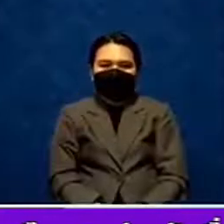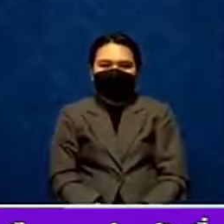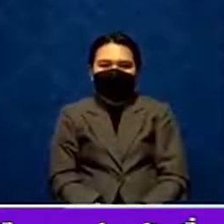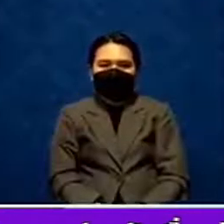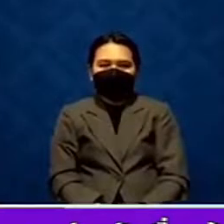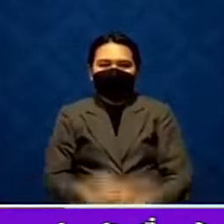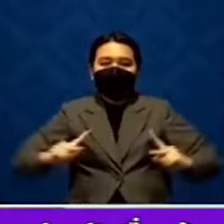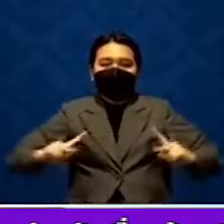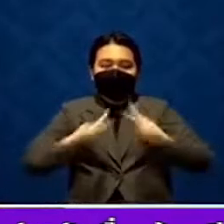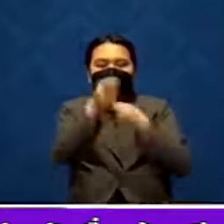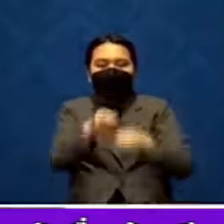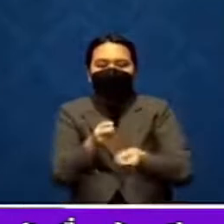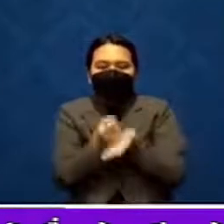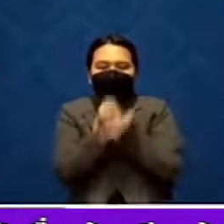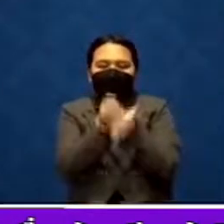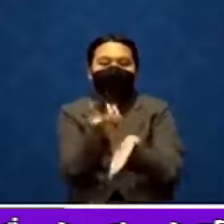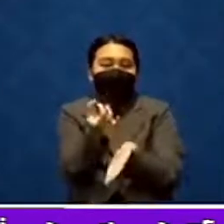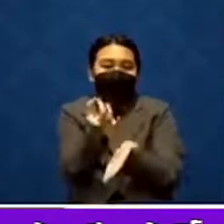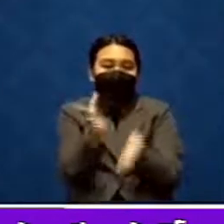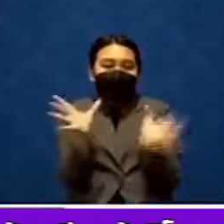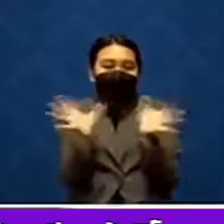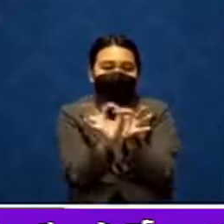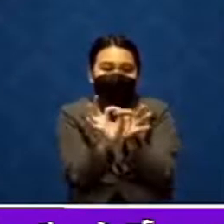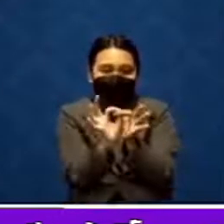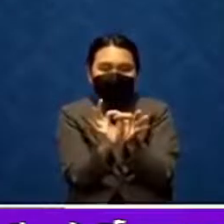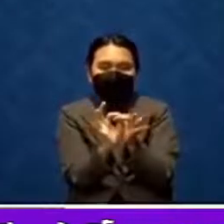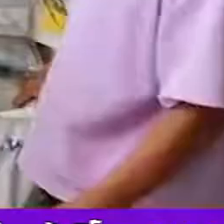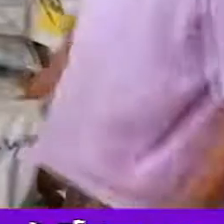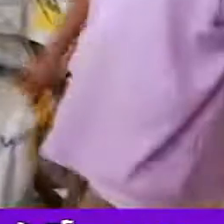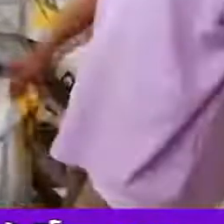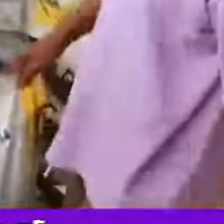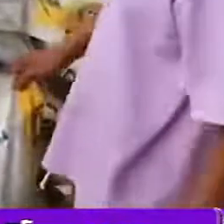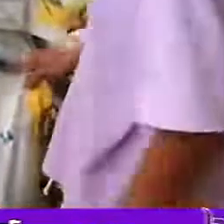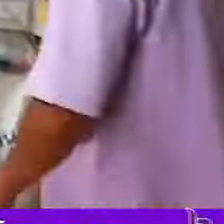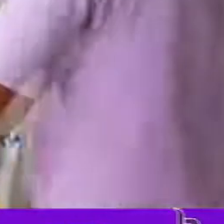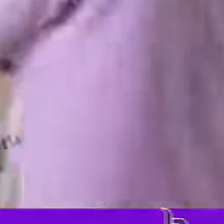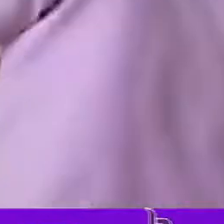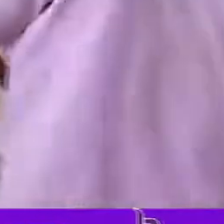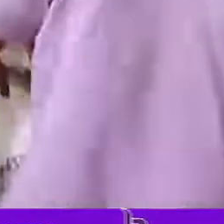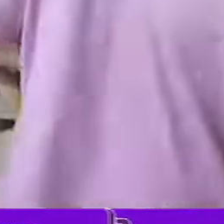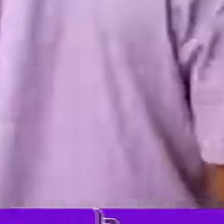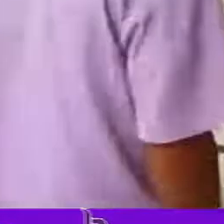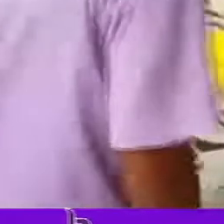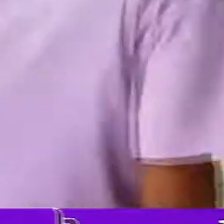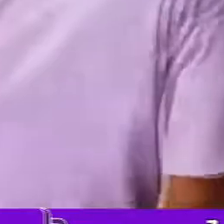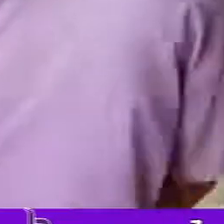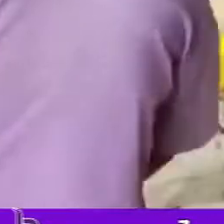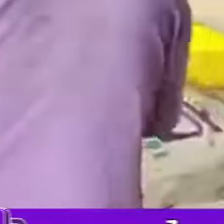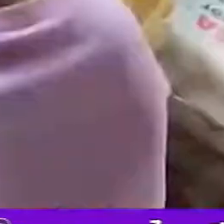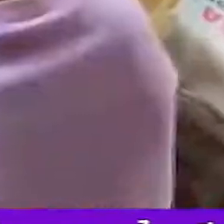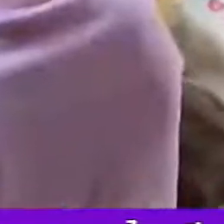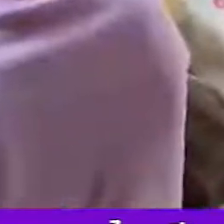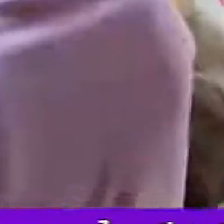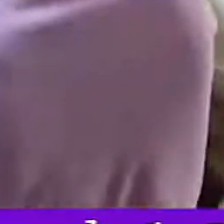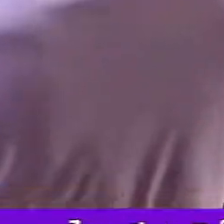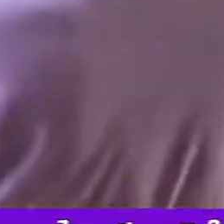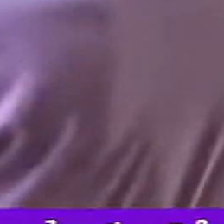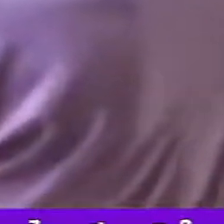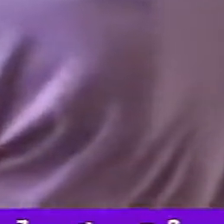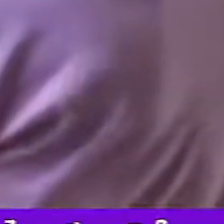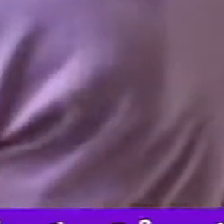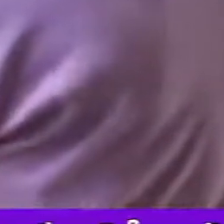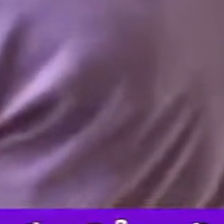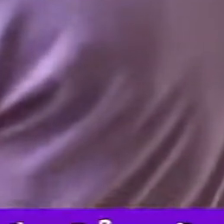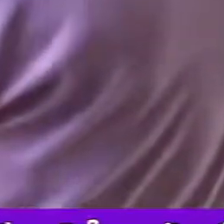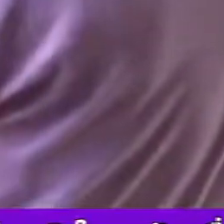พาณิชย์ทำอะไรมั่งครับสิ่งแรกที่ทำก็คือว่าจัดหาปุ๋ยราคาถูกช่วยเกษตรกร